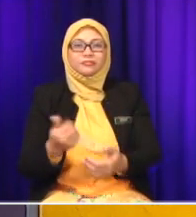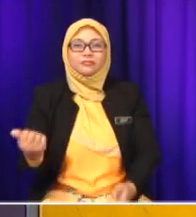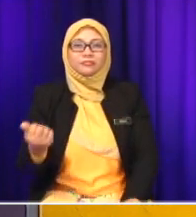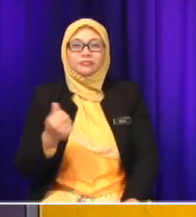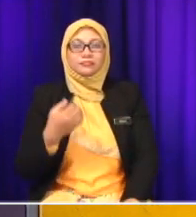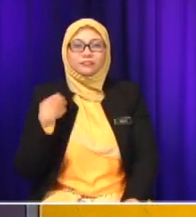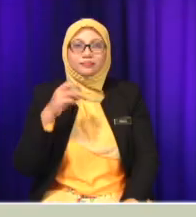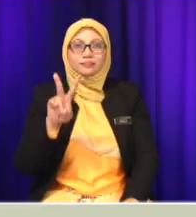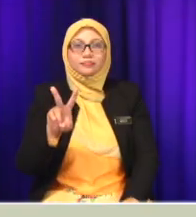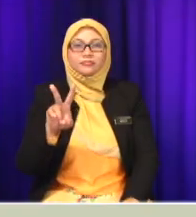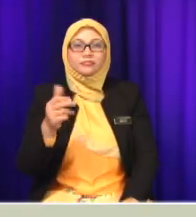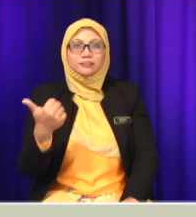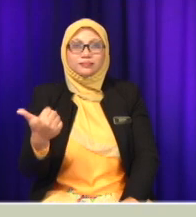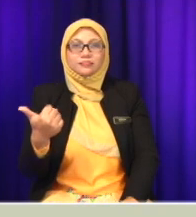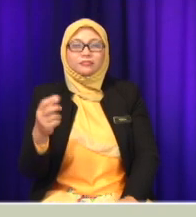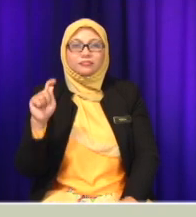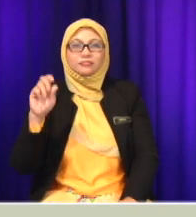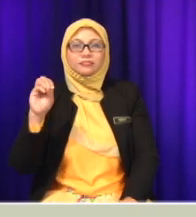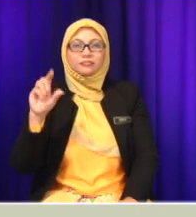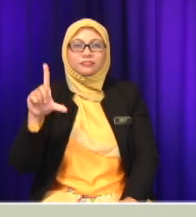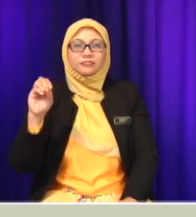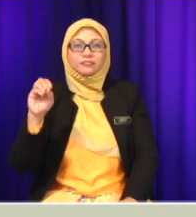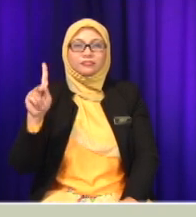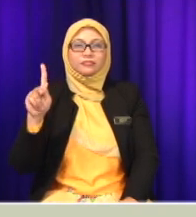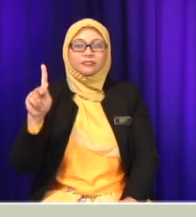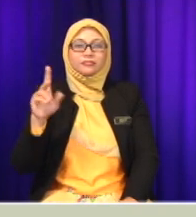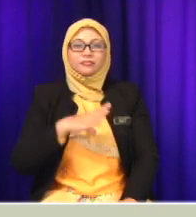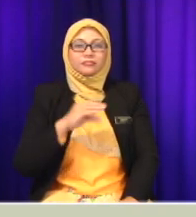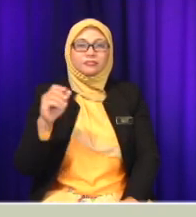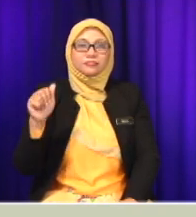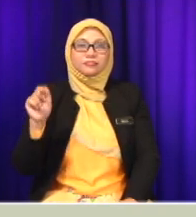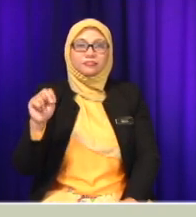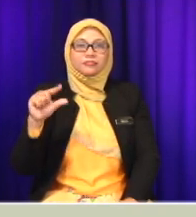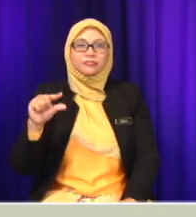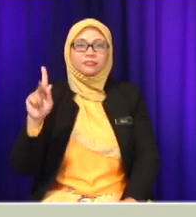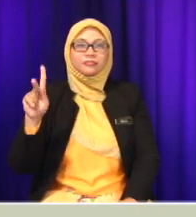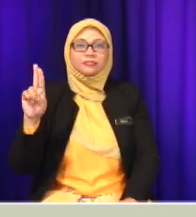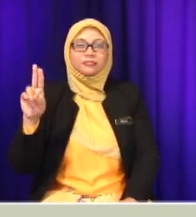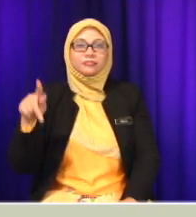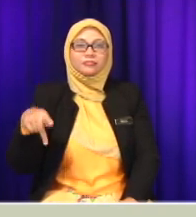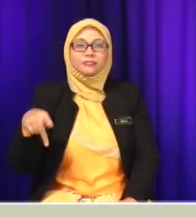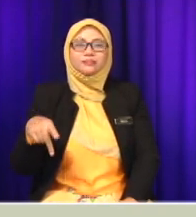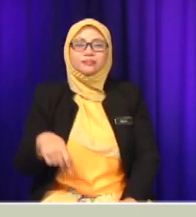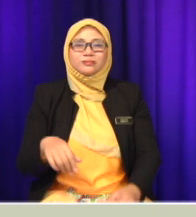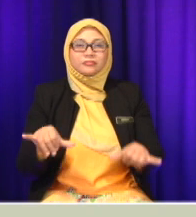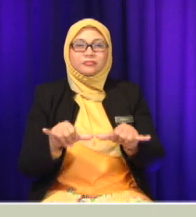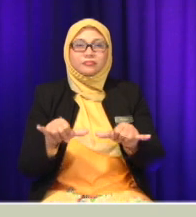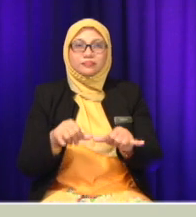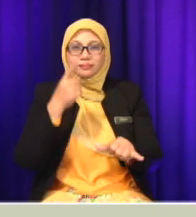dua iaitu tolok teleskopik dan juga angk V ukuran bagi